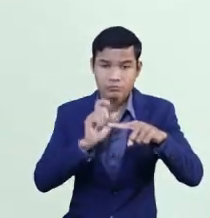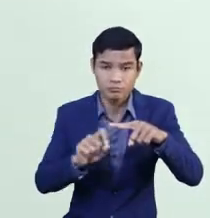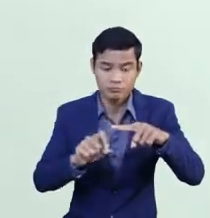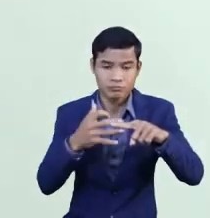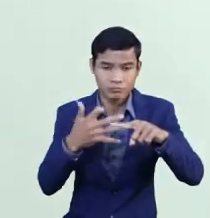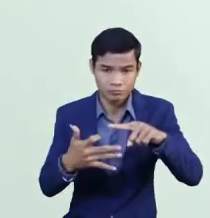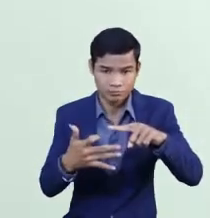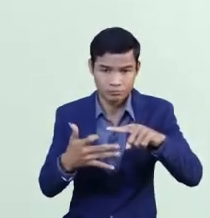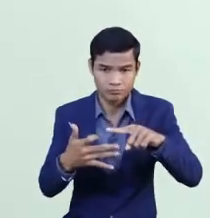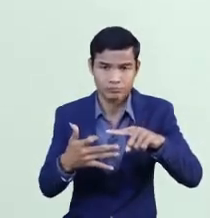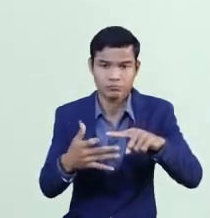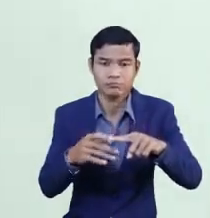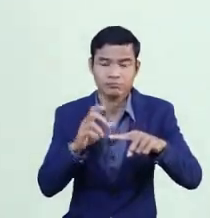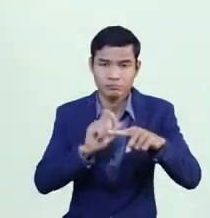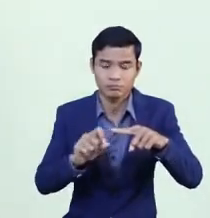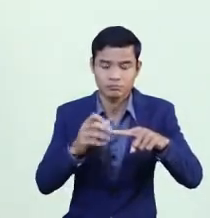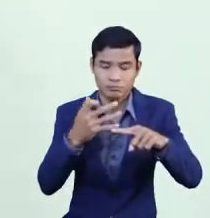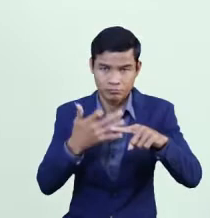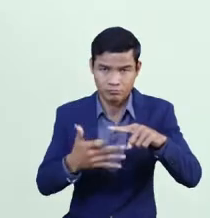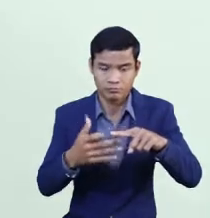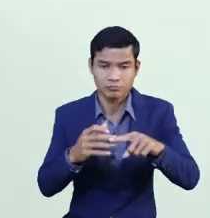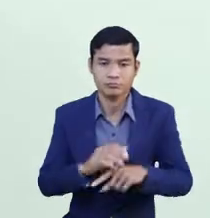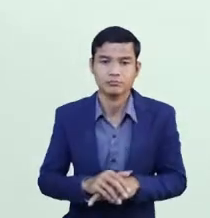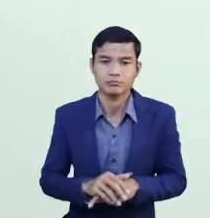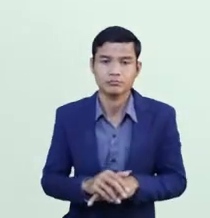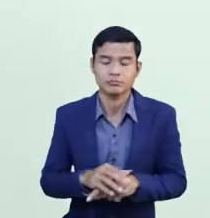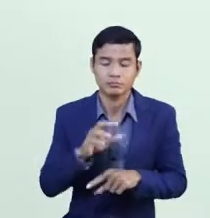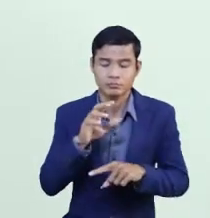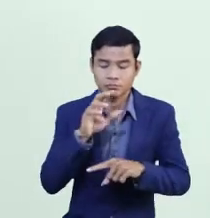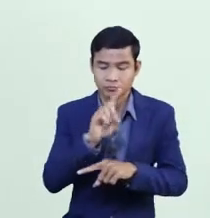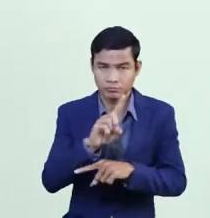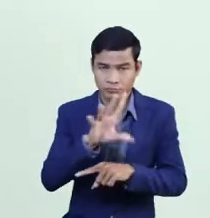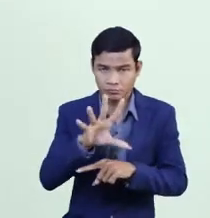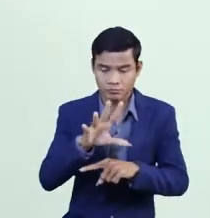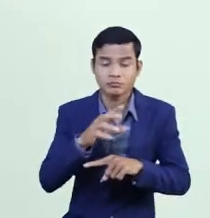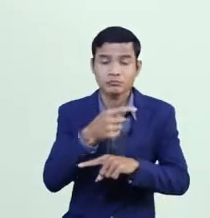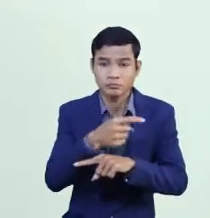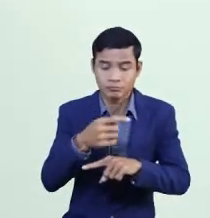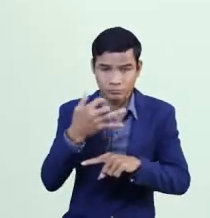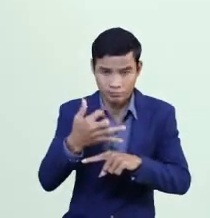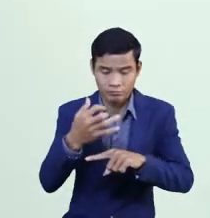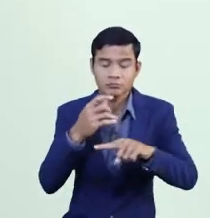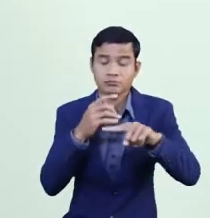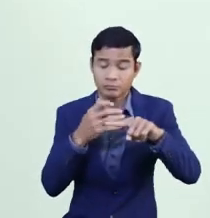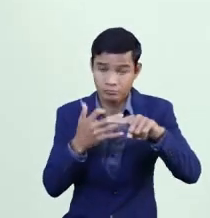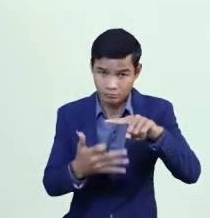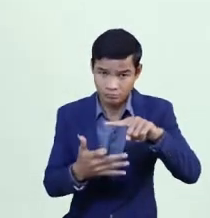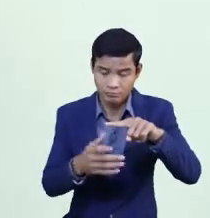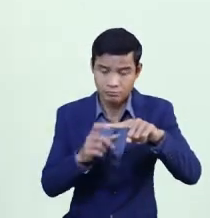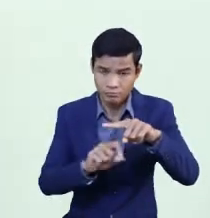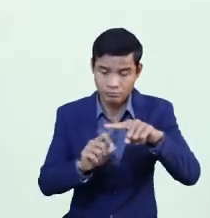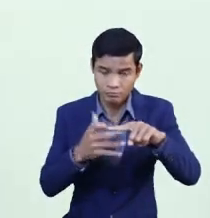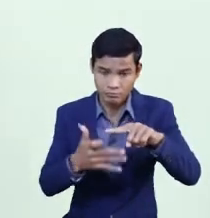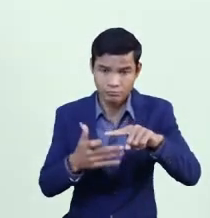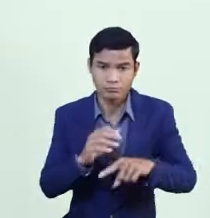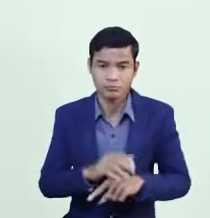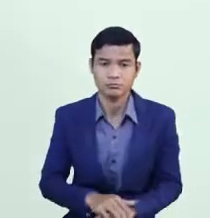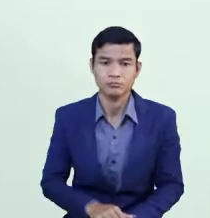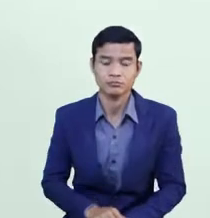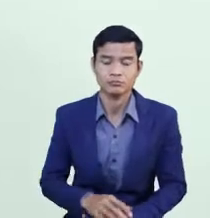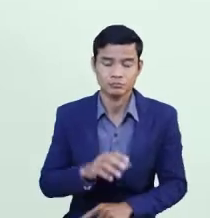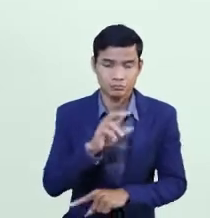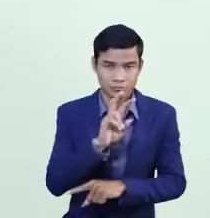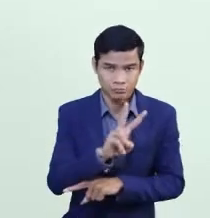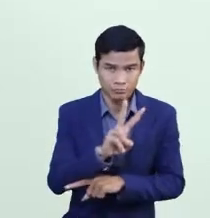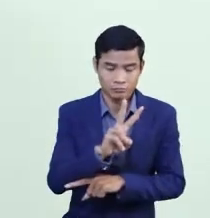5 8សរសេរលេខ8ណាកូនណា15ដក7នៅសល់8សរសេរលេខ8តោះ